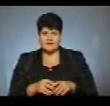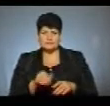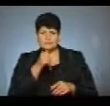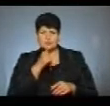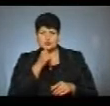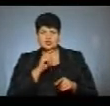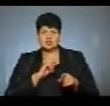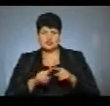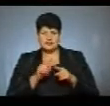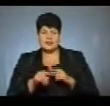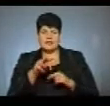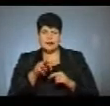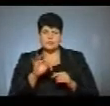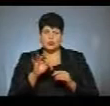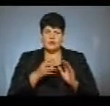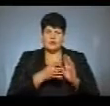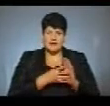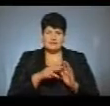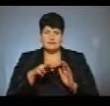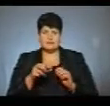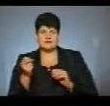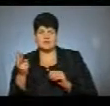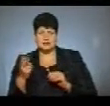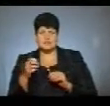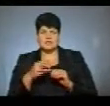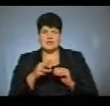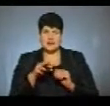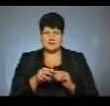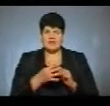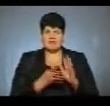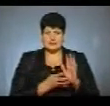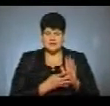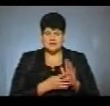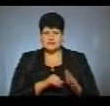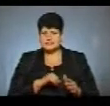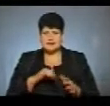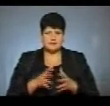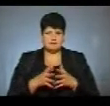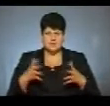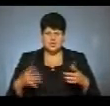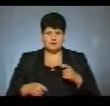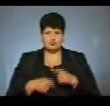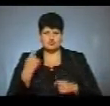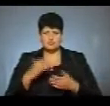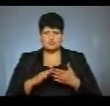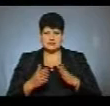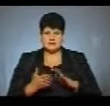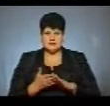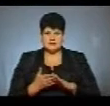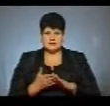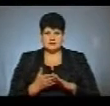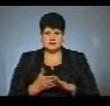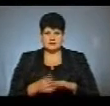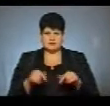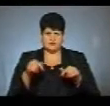трасах М09, М12 та М19. Саме більша концентрація порушень зосереджена в межах